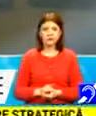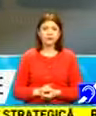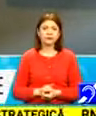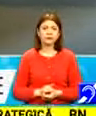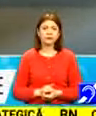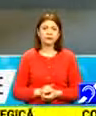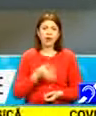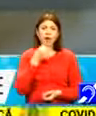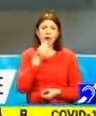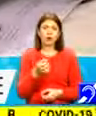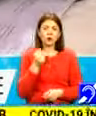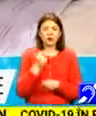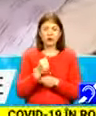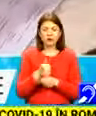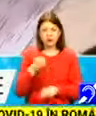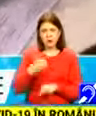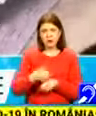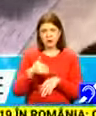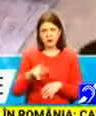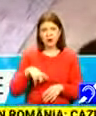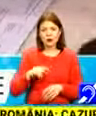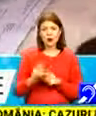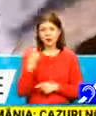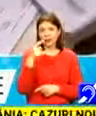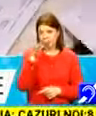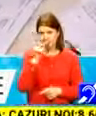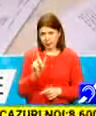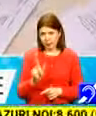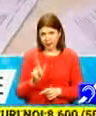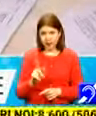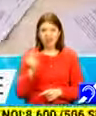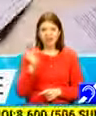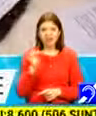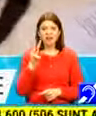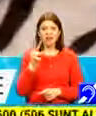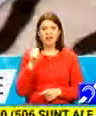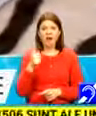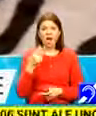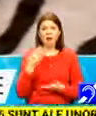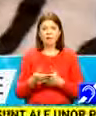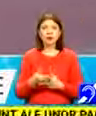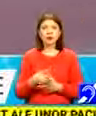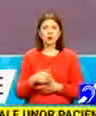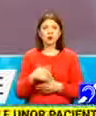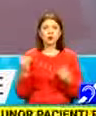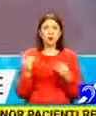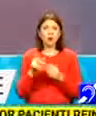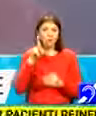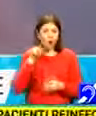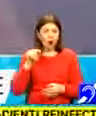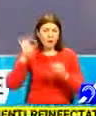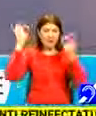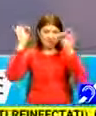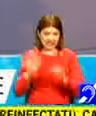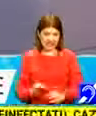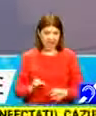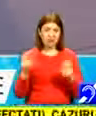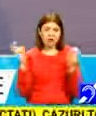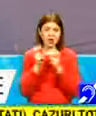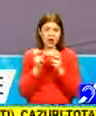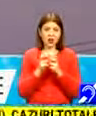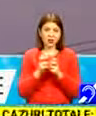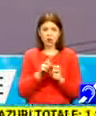propunerea făcută de premiera ca la întâia Ilie te va pentru consumatorii casnici sau scade la energie electrică de la